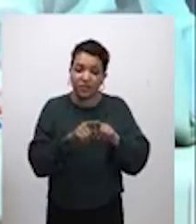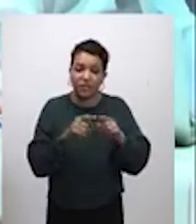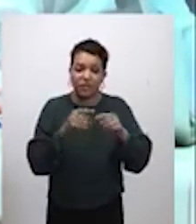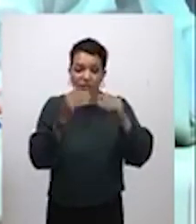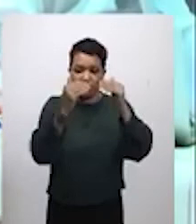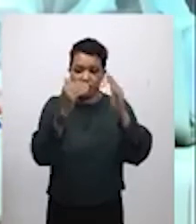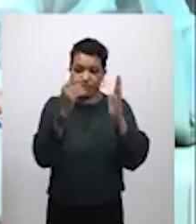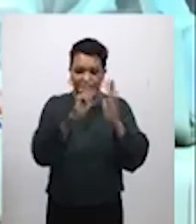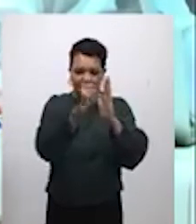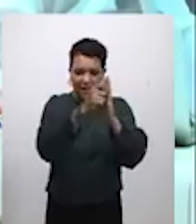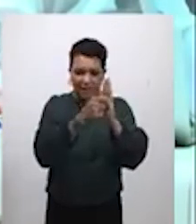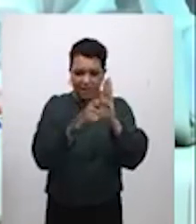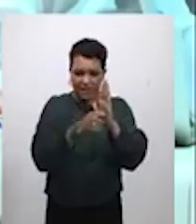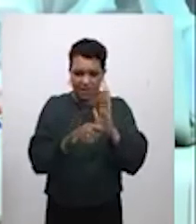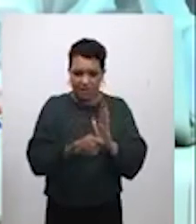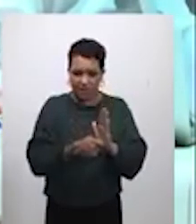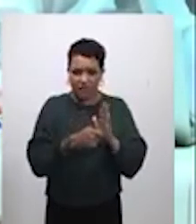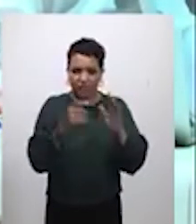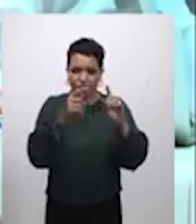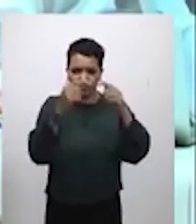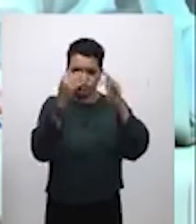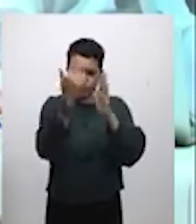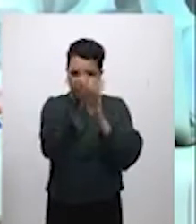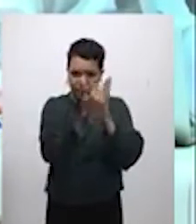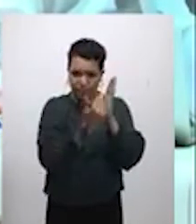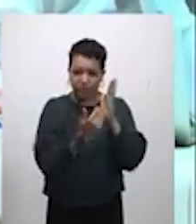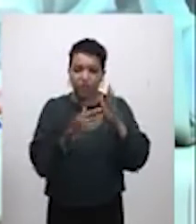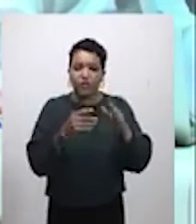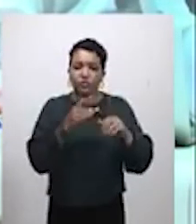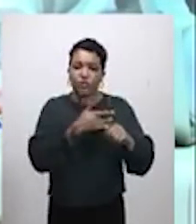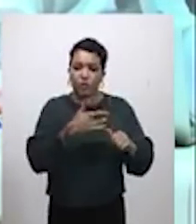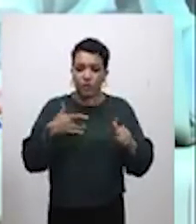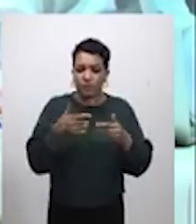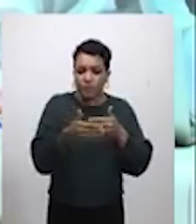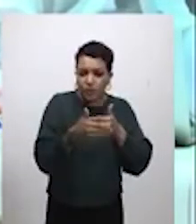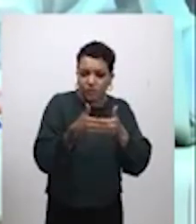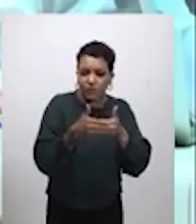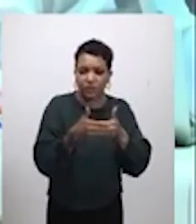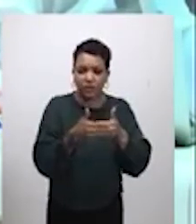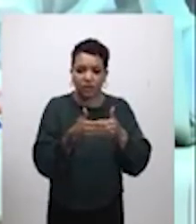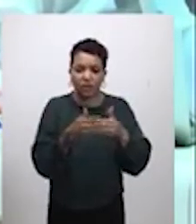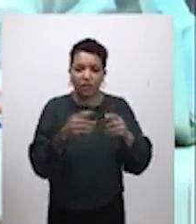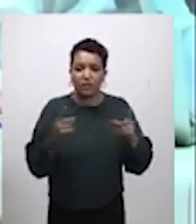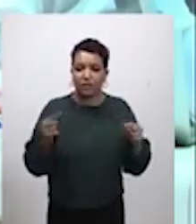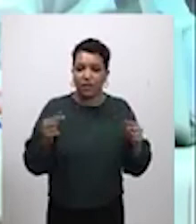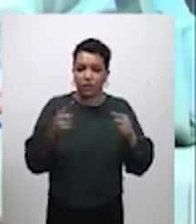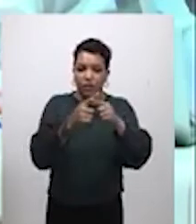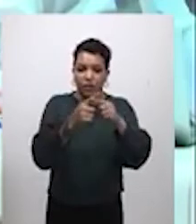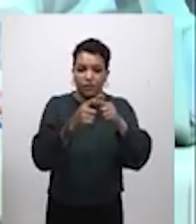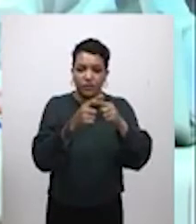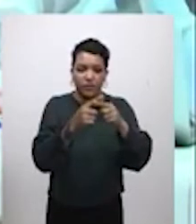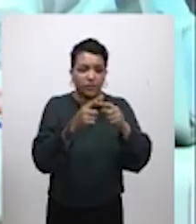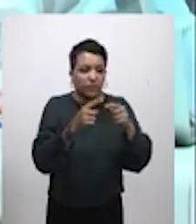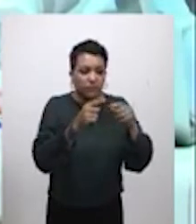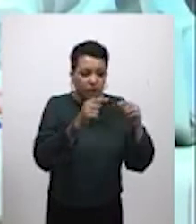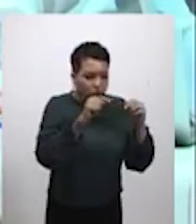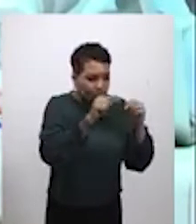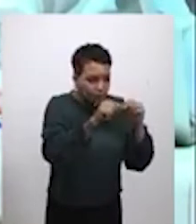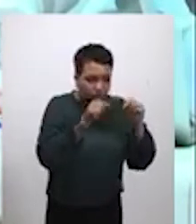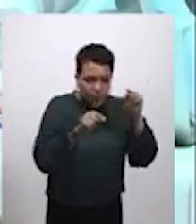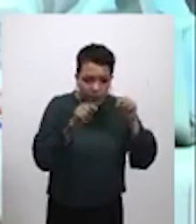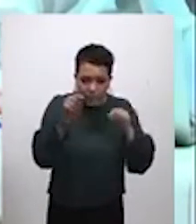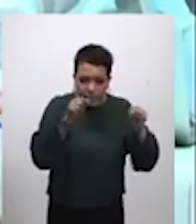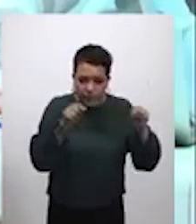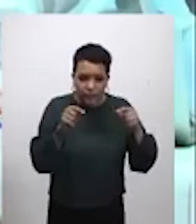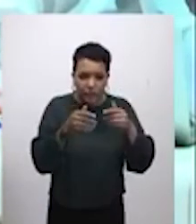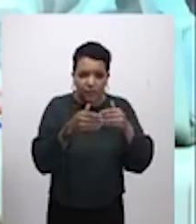santé, qui comprend un axe relatif à la santé de proximité, avec une cartographie des soins de proximité travaillée par nos services en lien